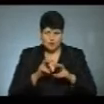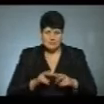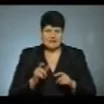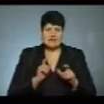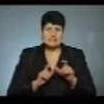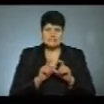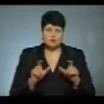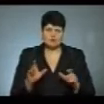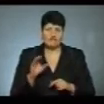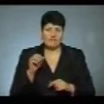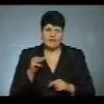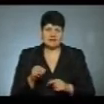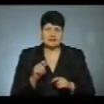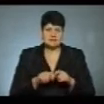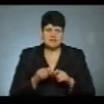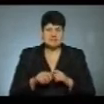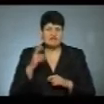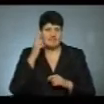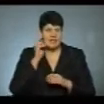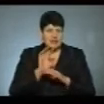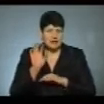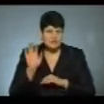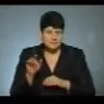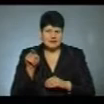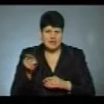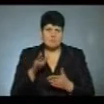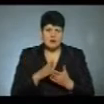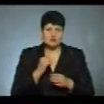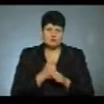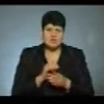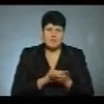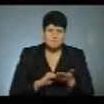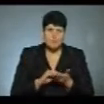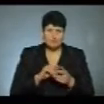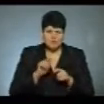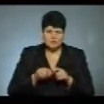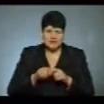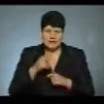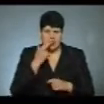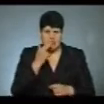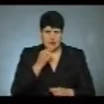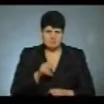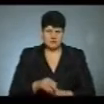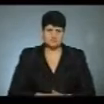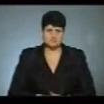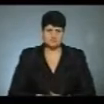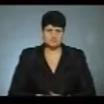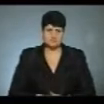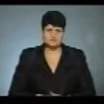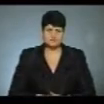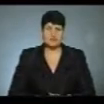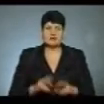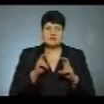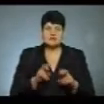інституту ветеринарно-санітарної експертизи у Києві. Там мають зробити повторне дослідження на грип, каже Наталія Грисько. На